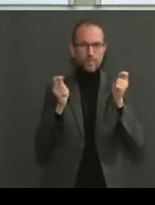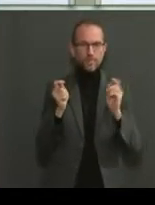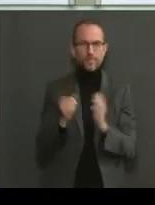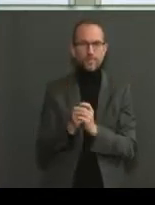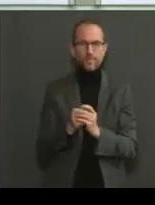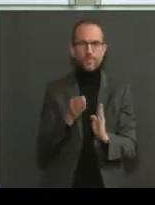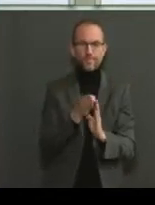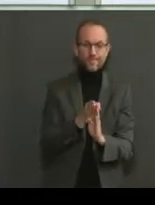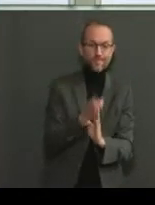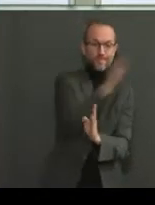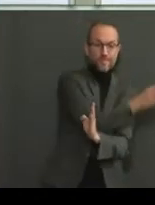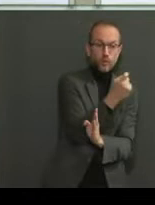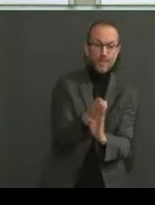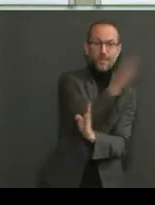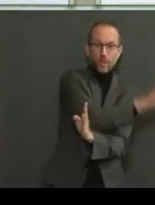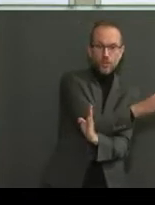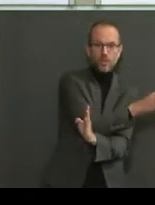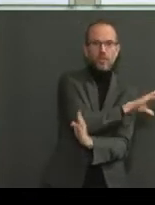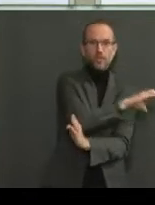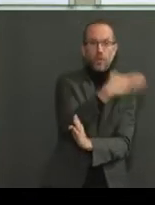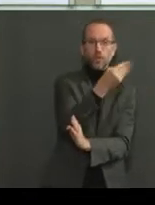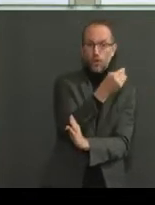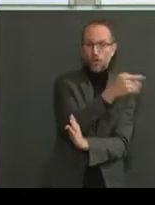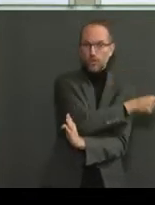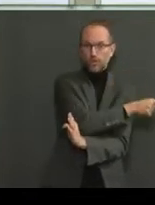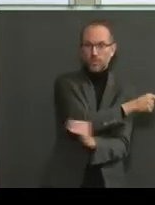contre 190 la semaine précédente.